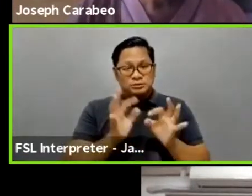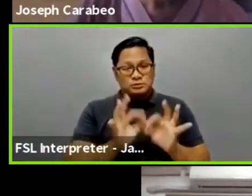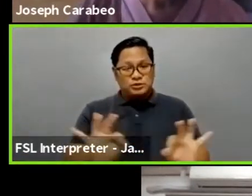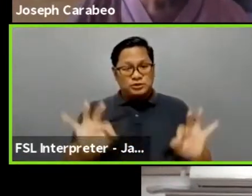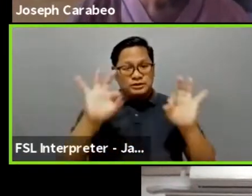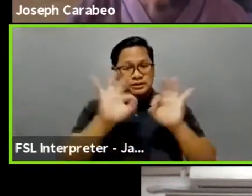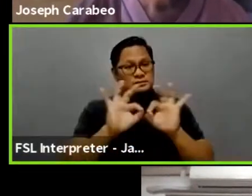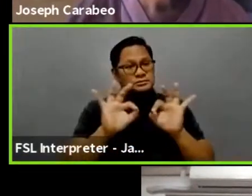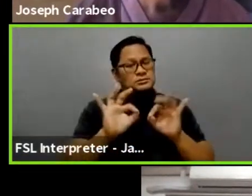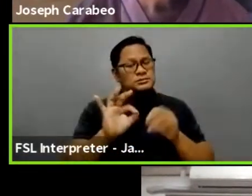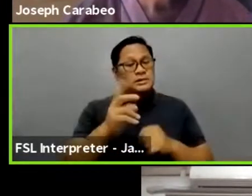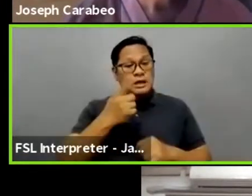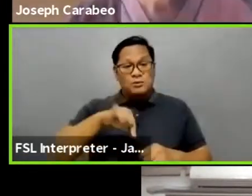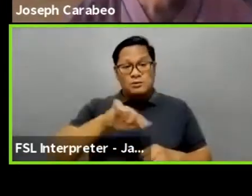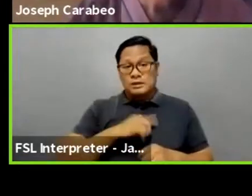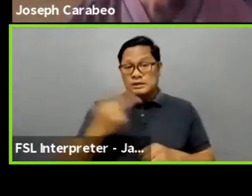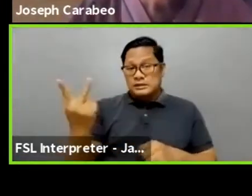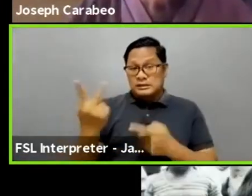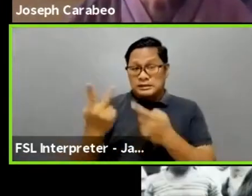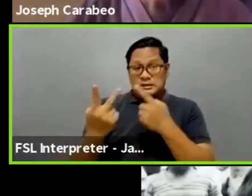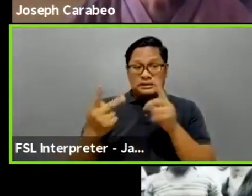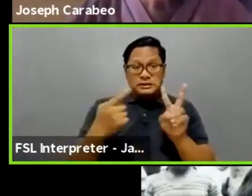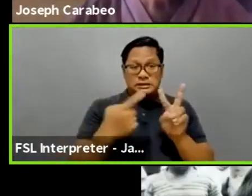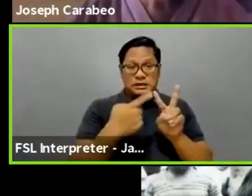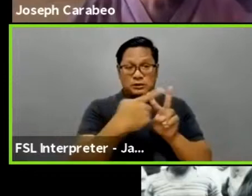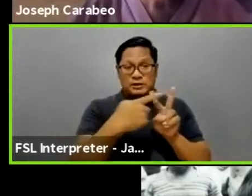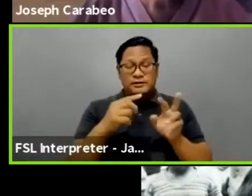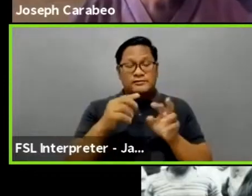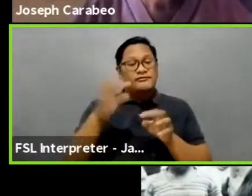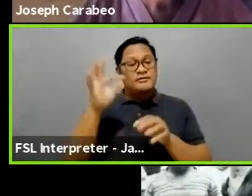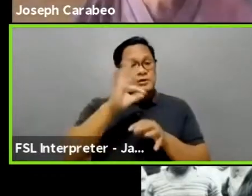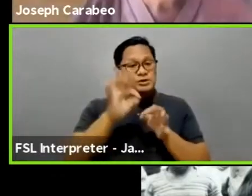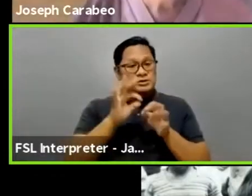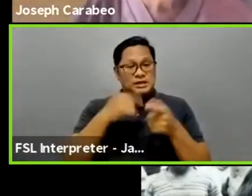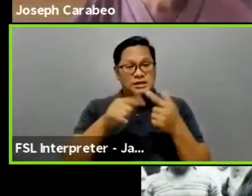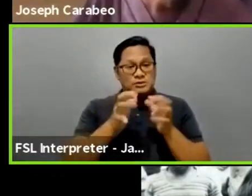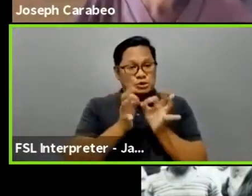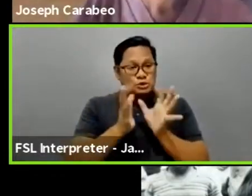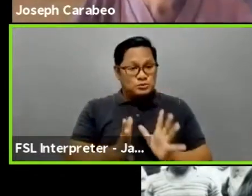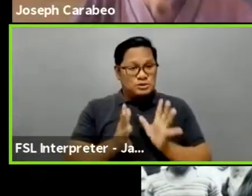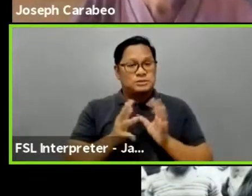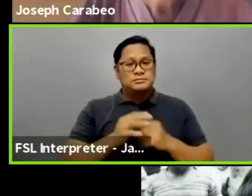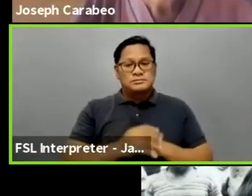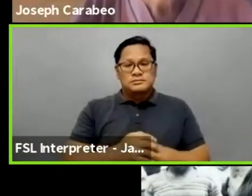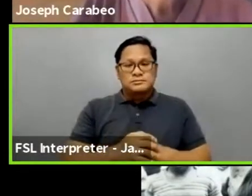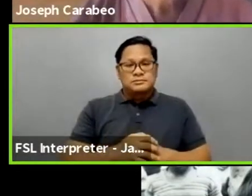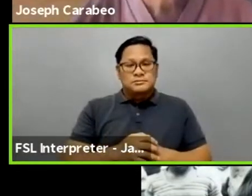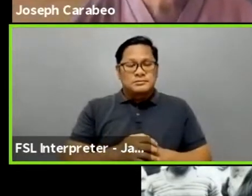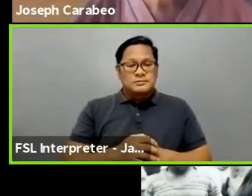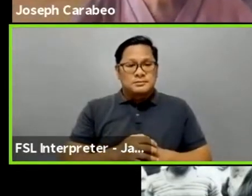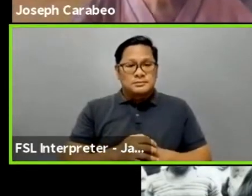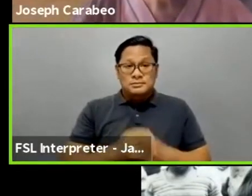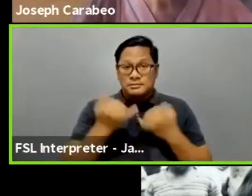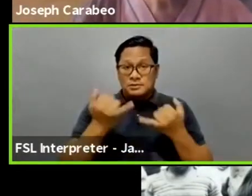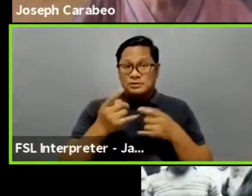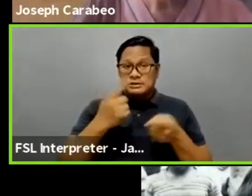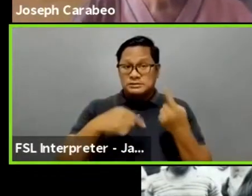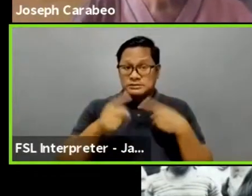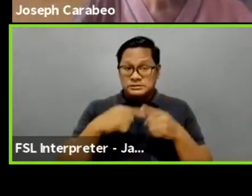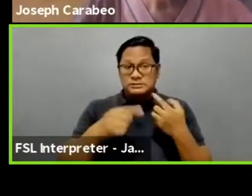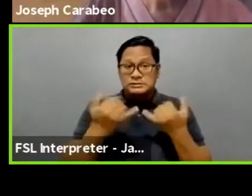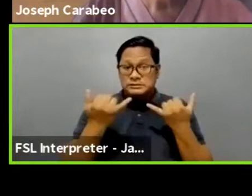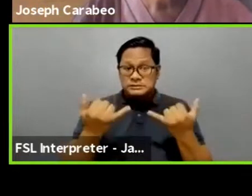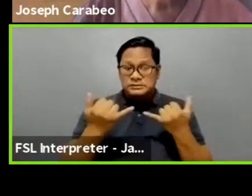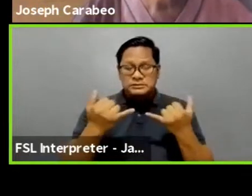ang ating dalawang Filipino Sign Language interpreters. Ang nagsasign ngayon ay